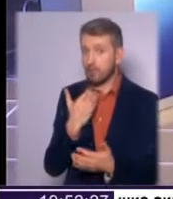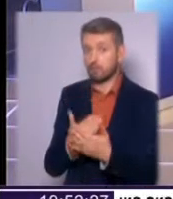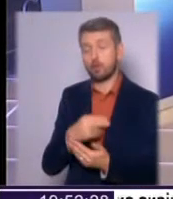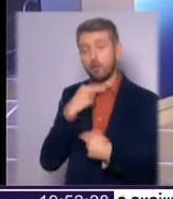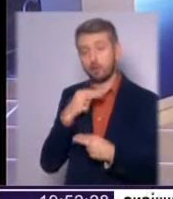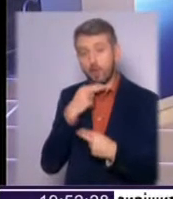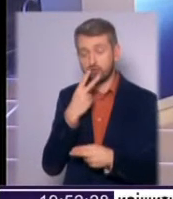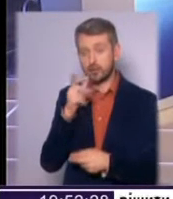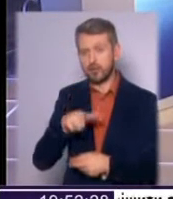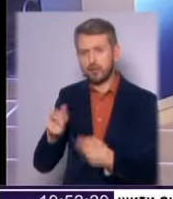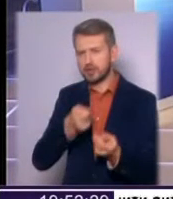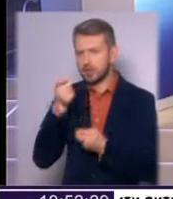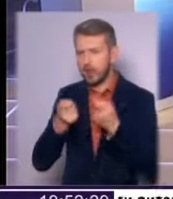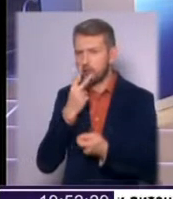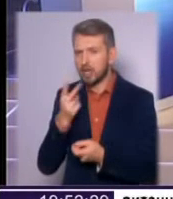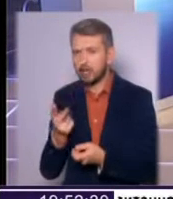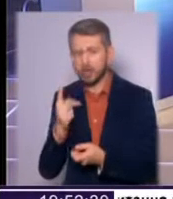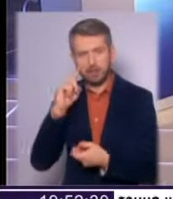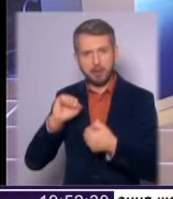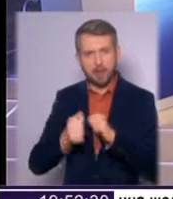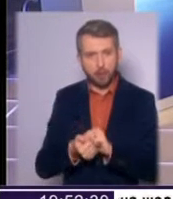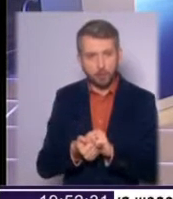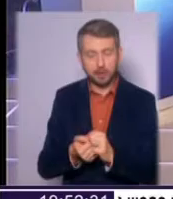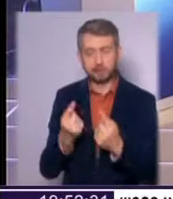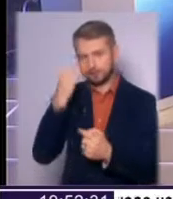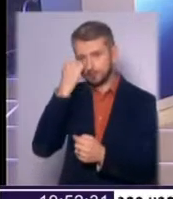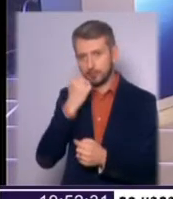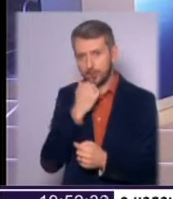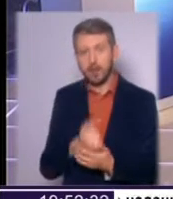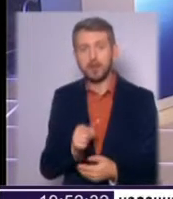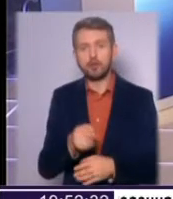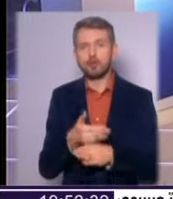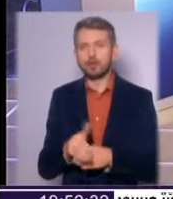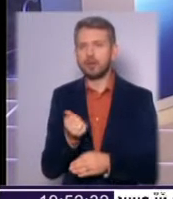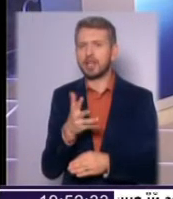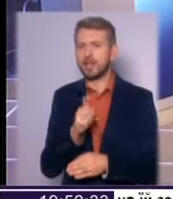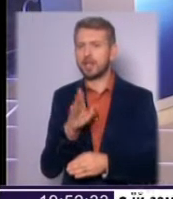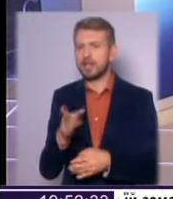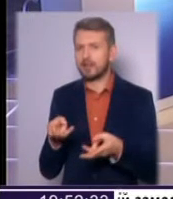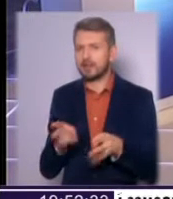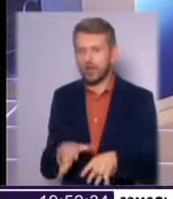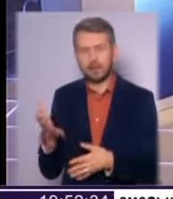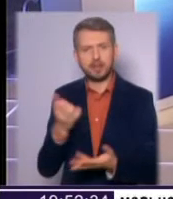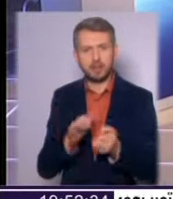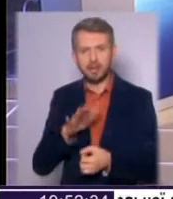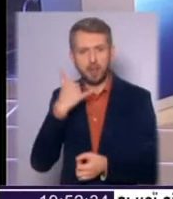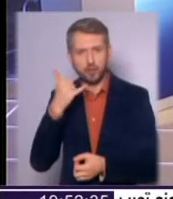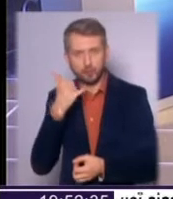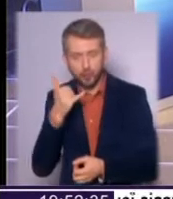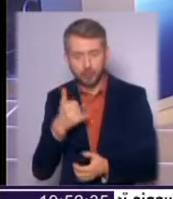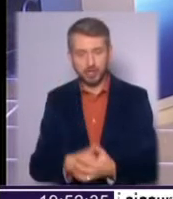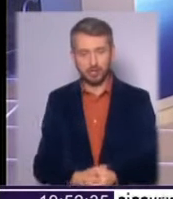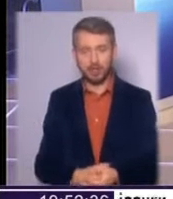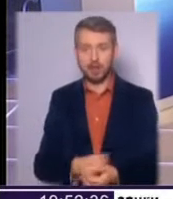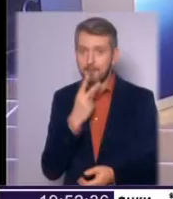так детально проскіпливо дивитесь, запам'ятовуєте. Величезна за це подяка. На цю частинку кілька хвилин залишається, не приймаємо дзвіночки. Власне, бачите, як